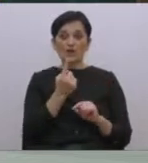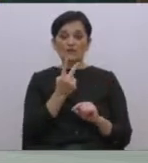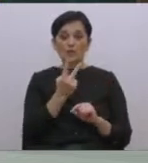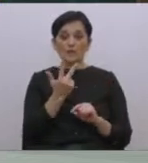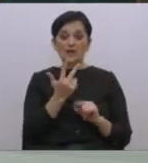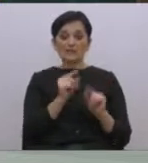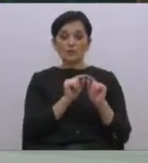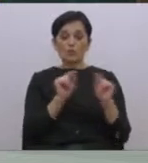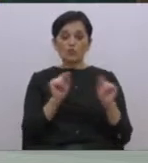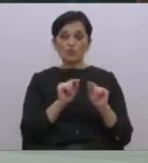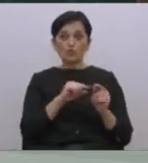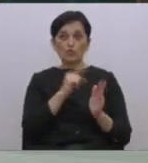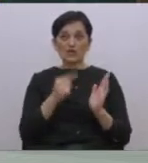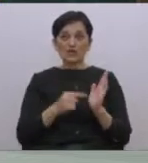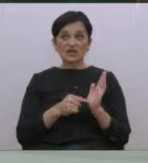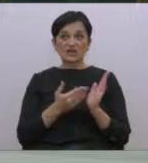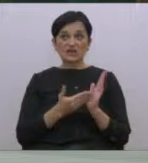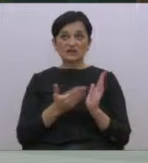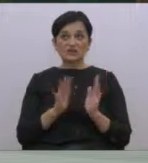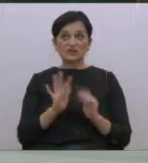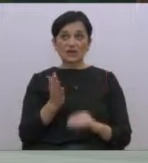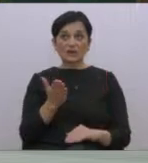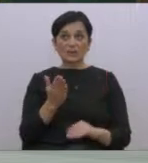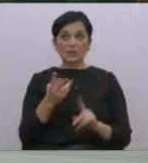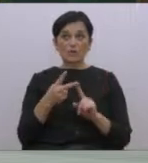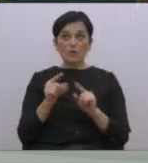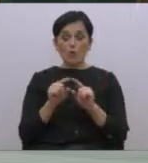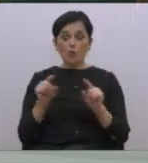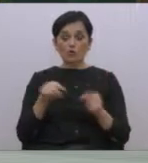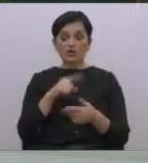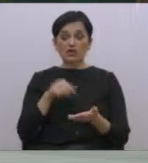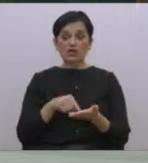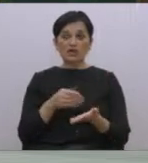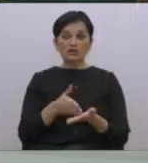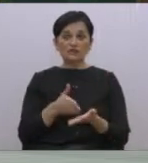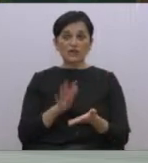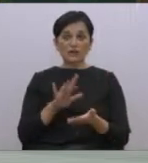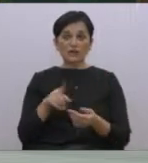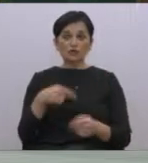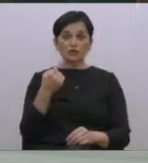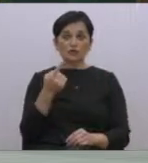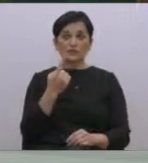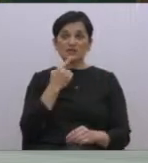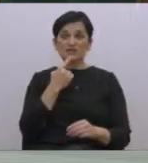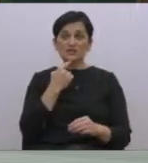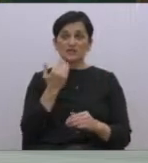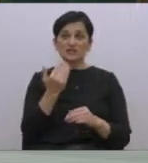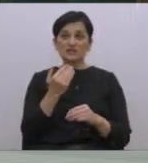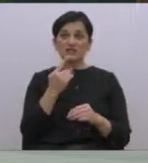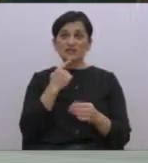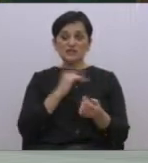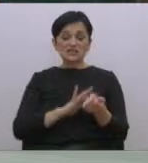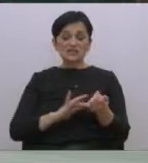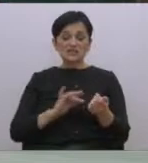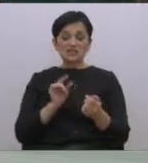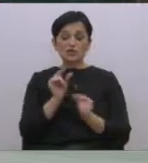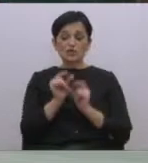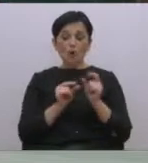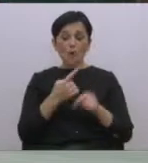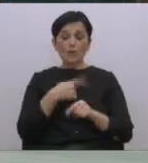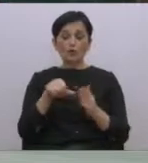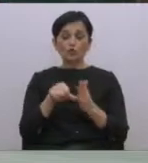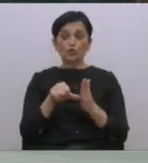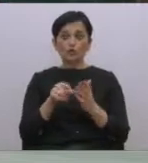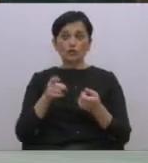მესამე პუნქტებთან კითხვები არ არის მეორე მუხთან კითხვები არ არის შემდეგი სისხლის და მისი კომპონენტების დონორობის